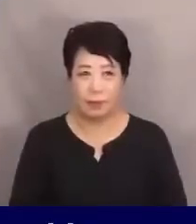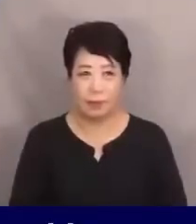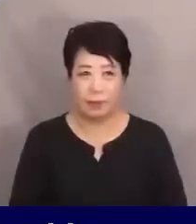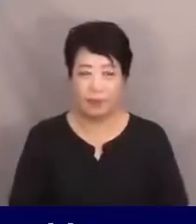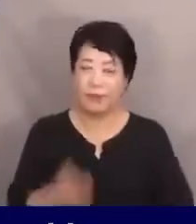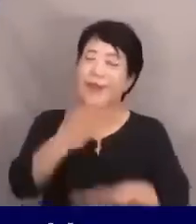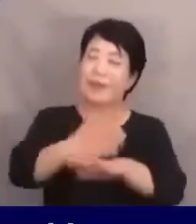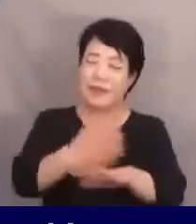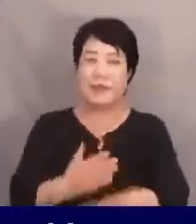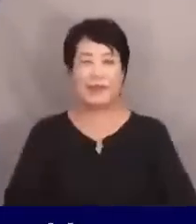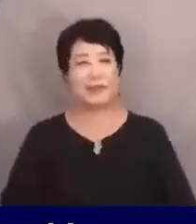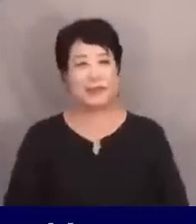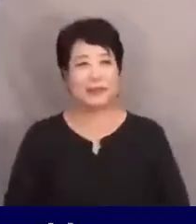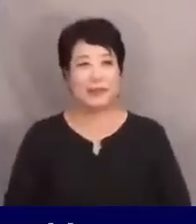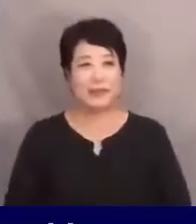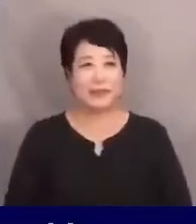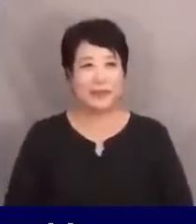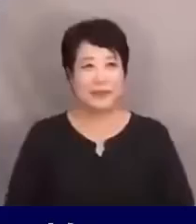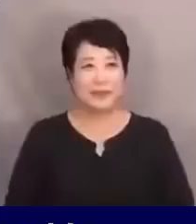감사합니다.